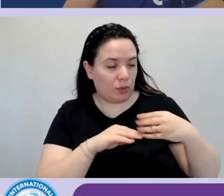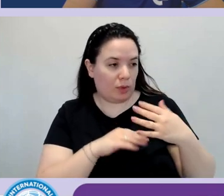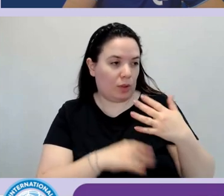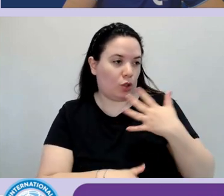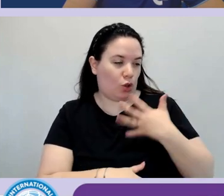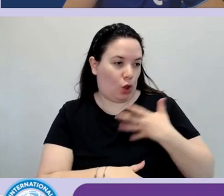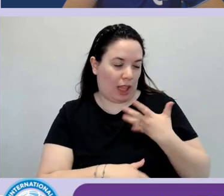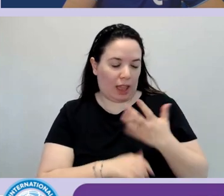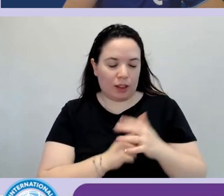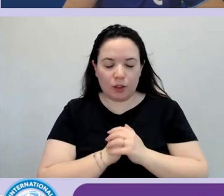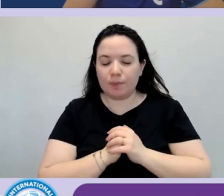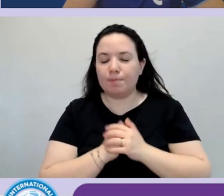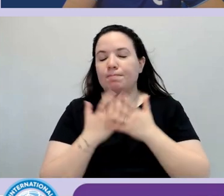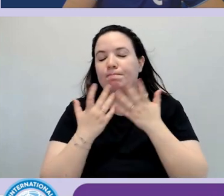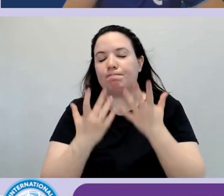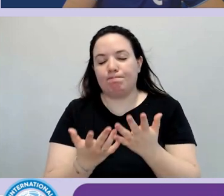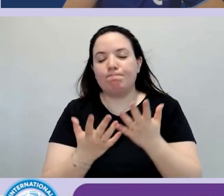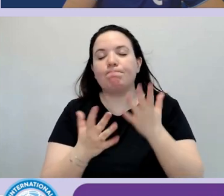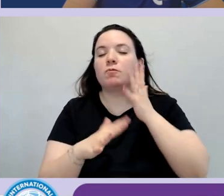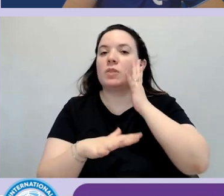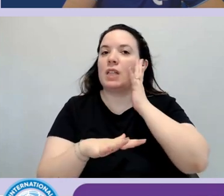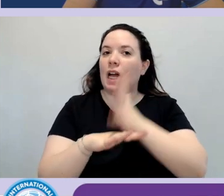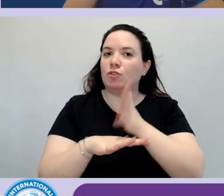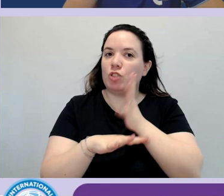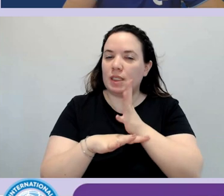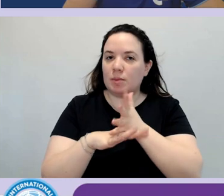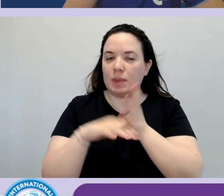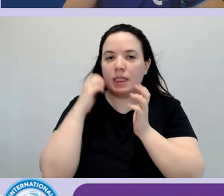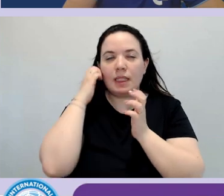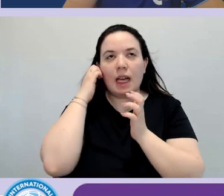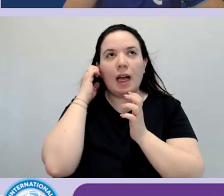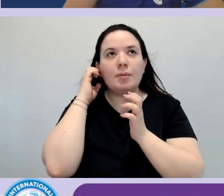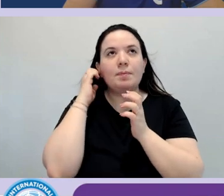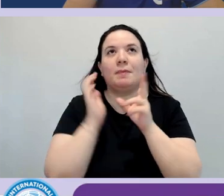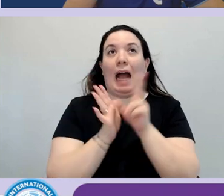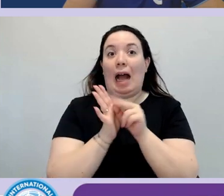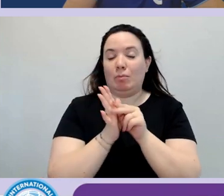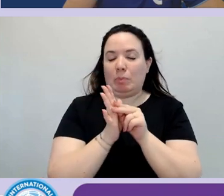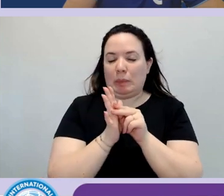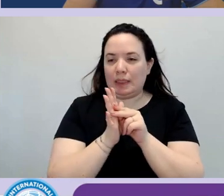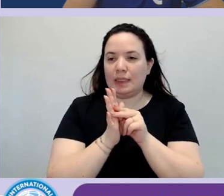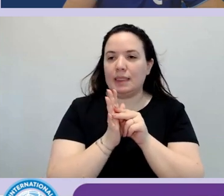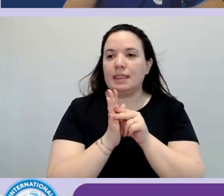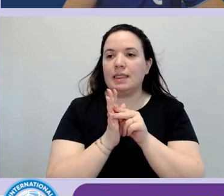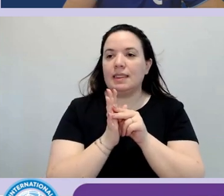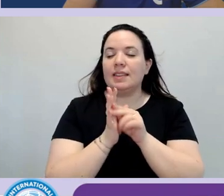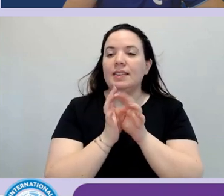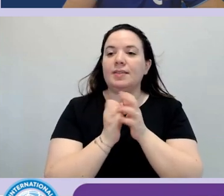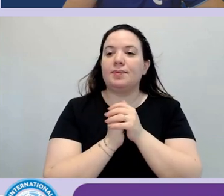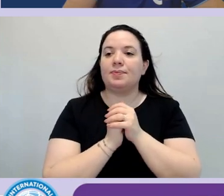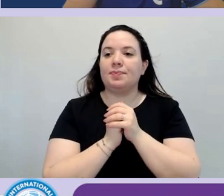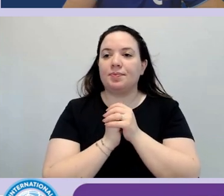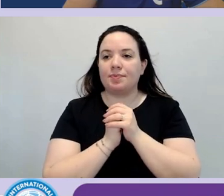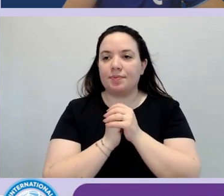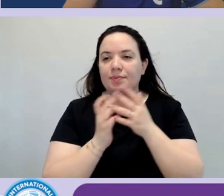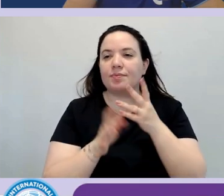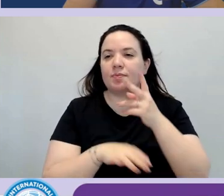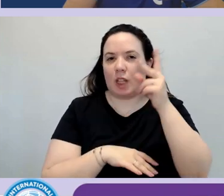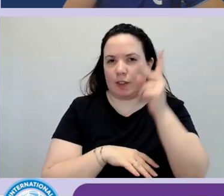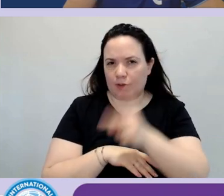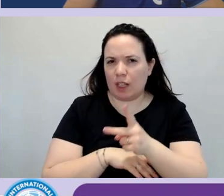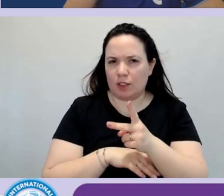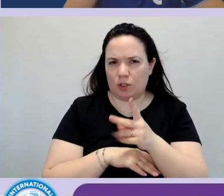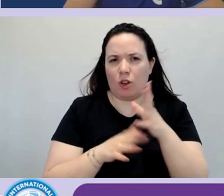piacere allora per quanto riguarda l'accessibilità dell'app in sé intanto Eh sono